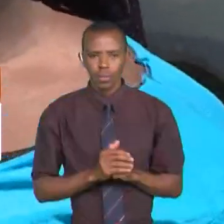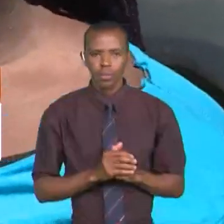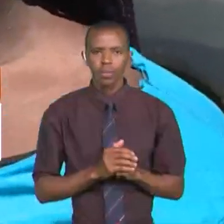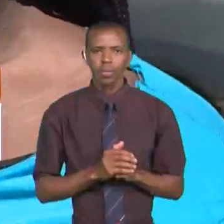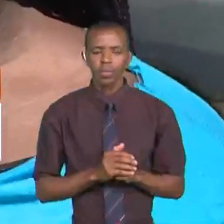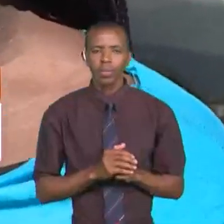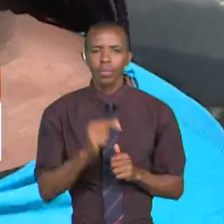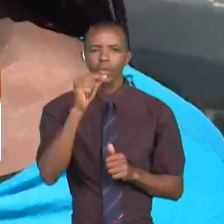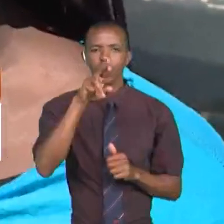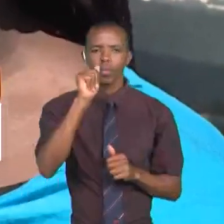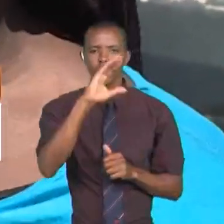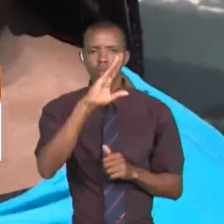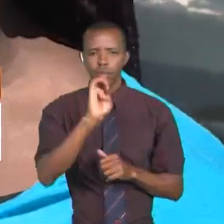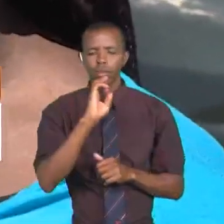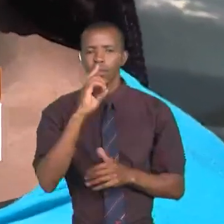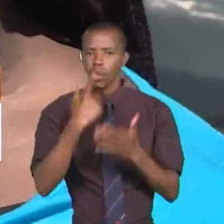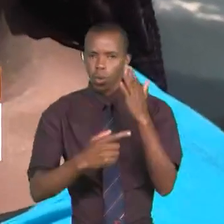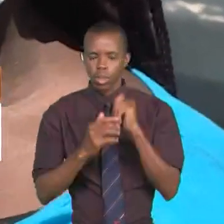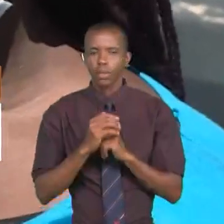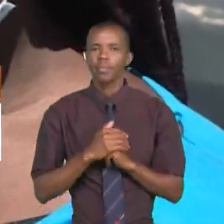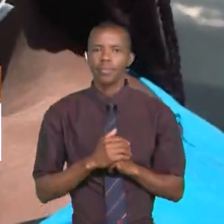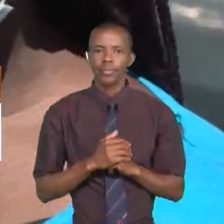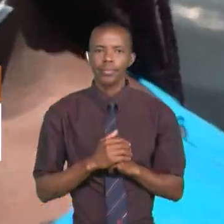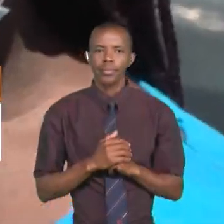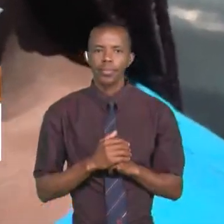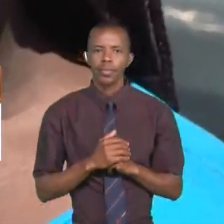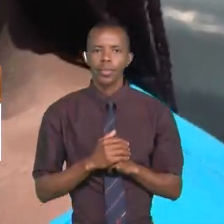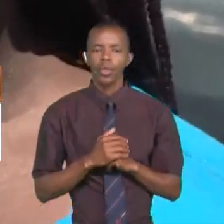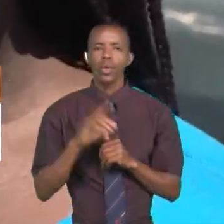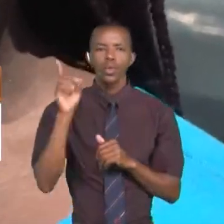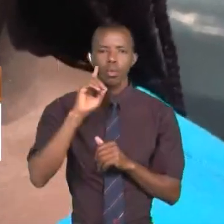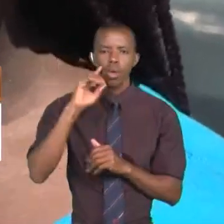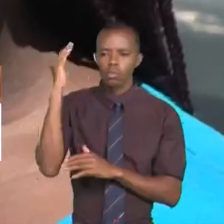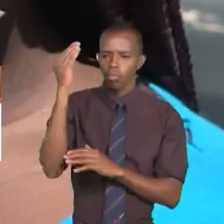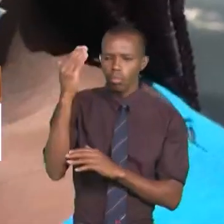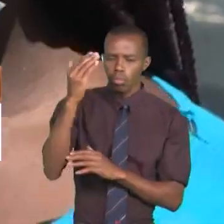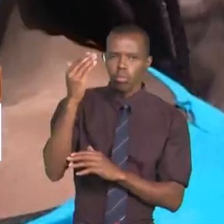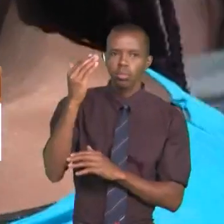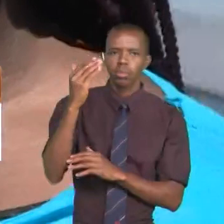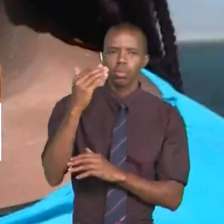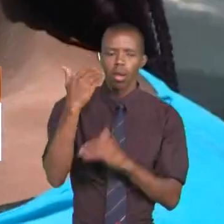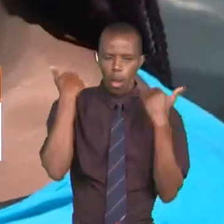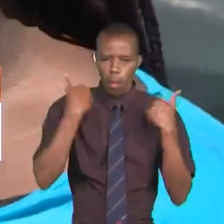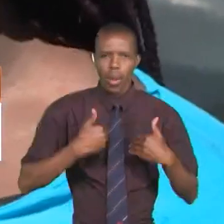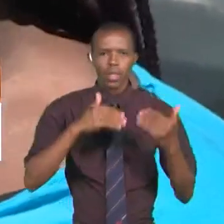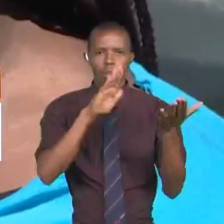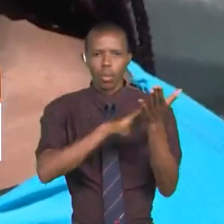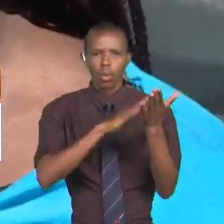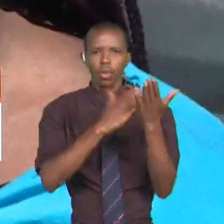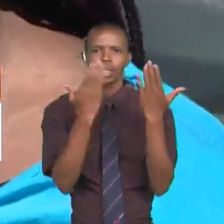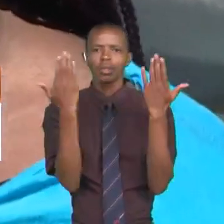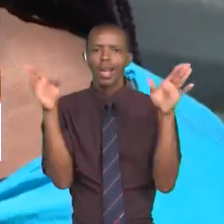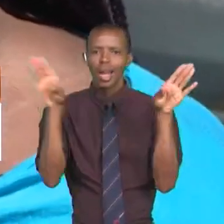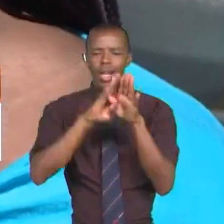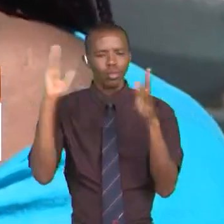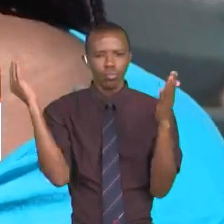majina ni Grace. Mimi chenye naweza sema kuhusu mambo ya kesho yenye Uhuru ataongea, mimi naweza pendelea toe curfew kabisa,